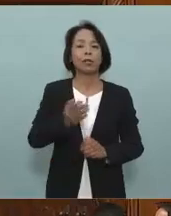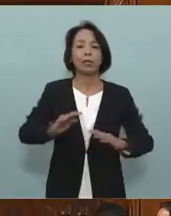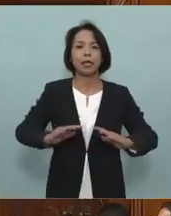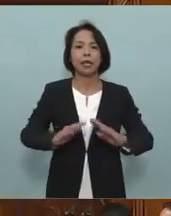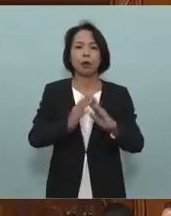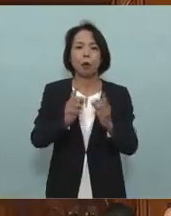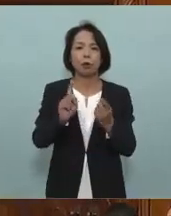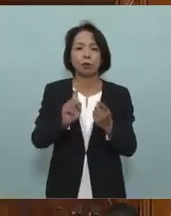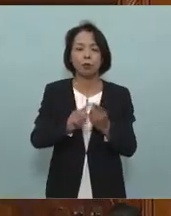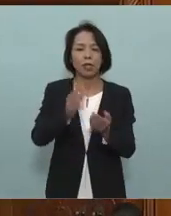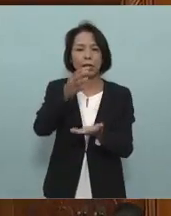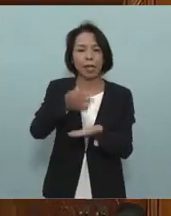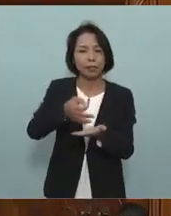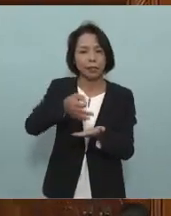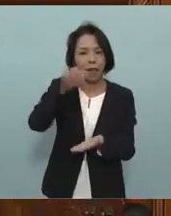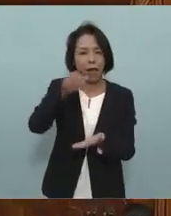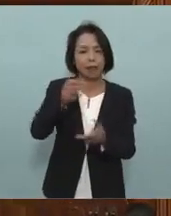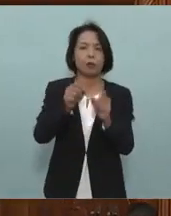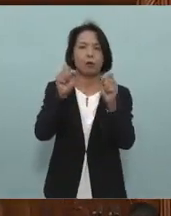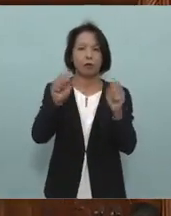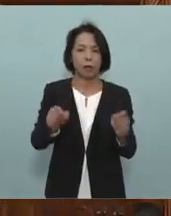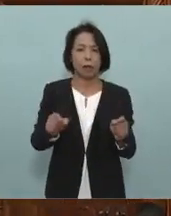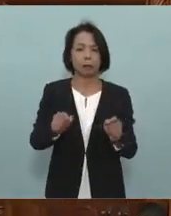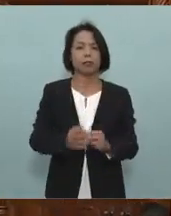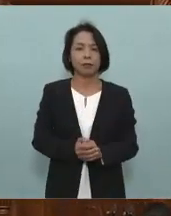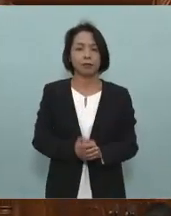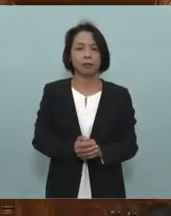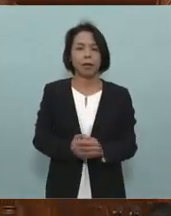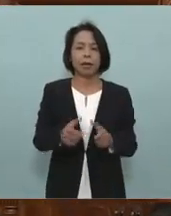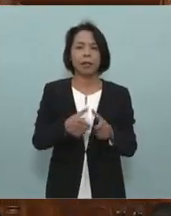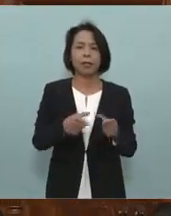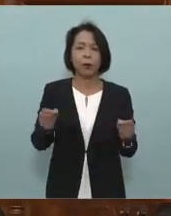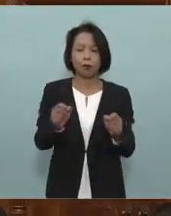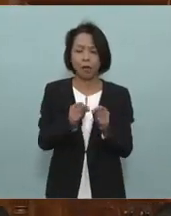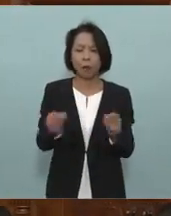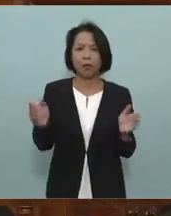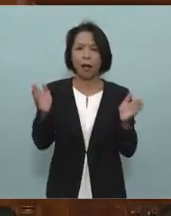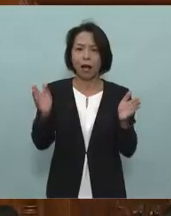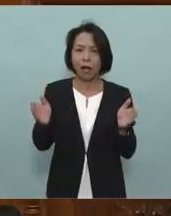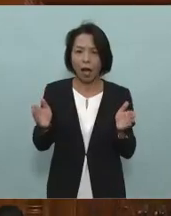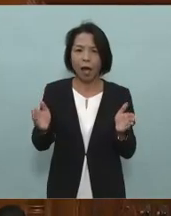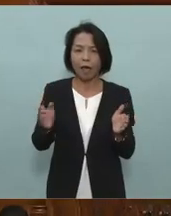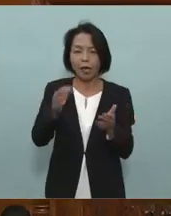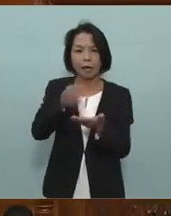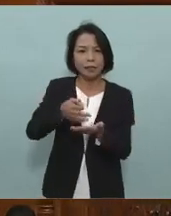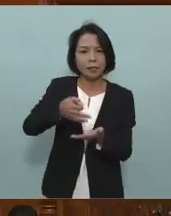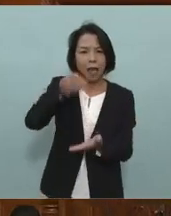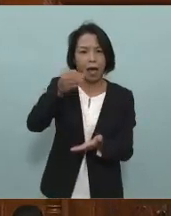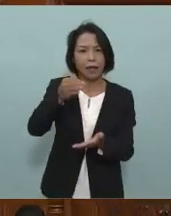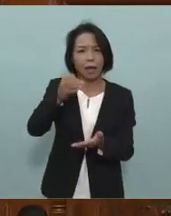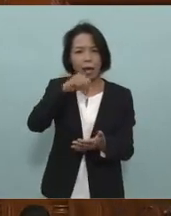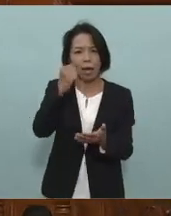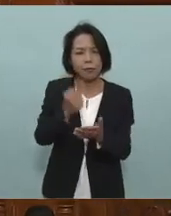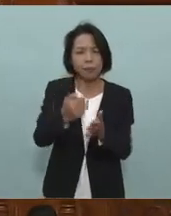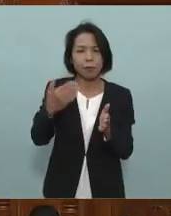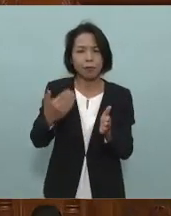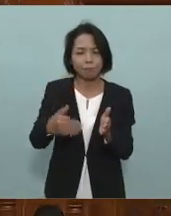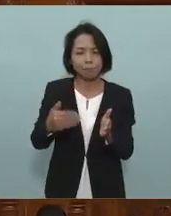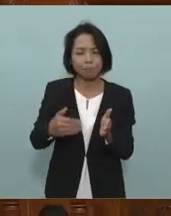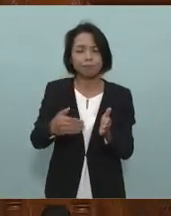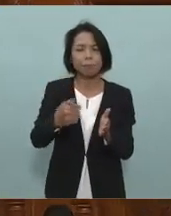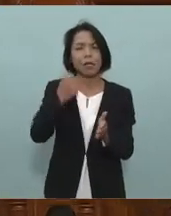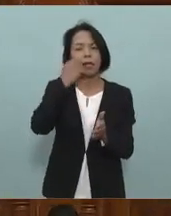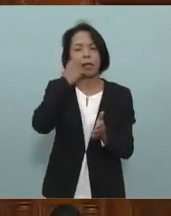な賃上げですなぜ日本では長年にわたり大きな賃上げが実現しないのか